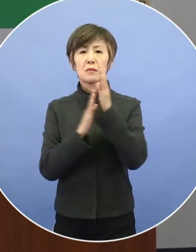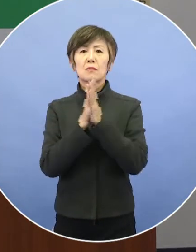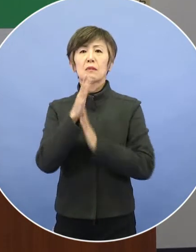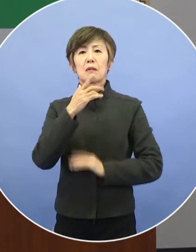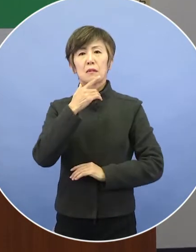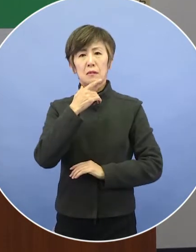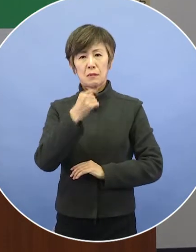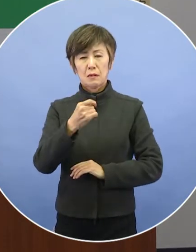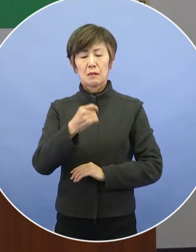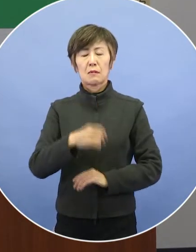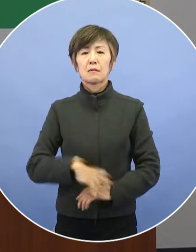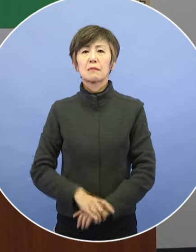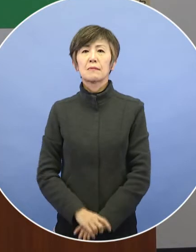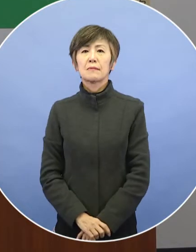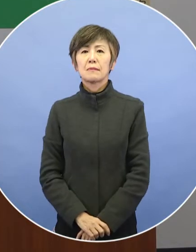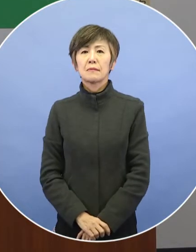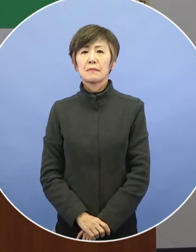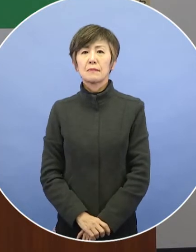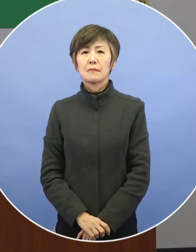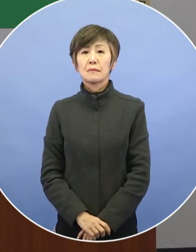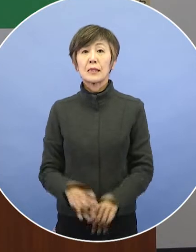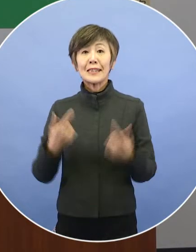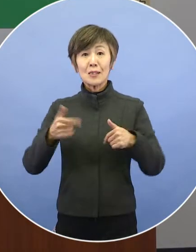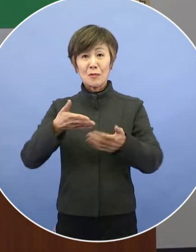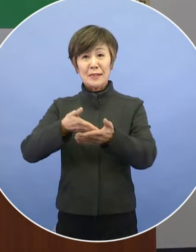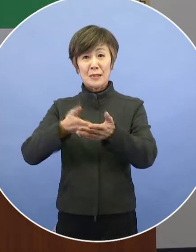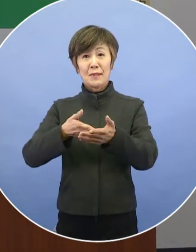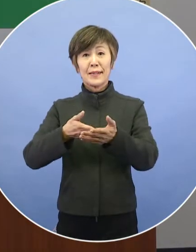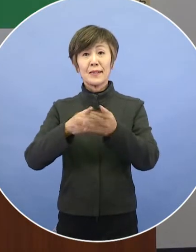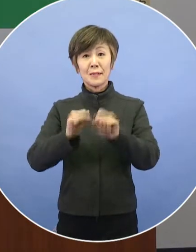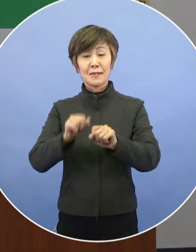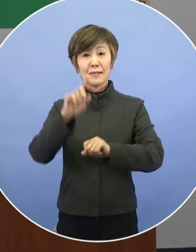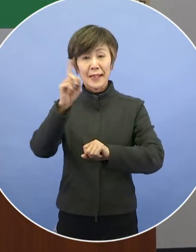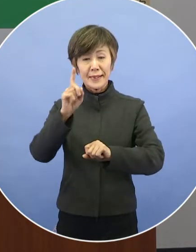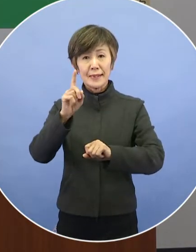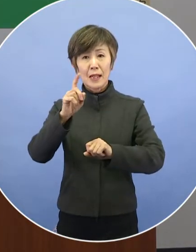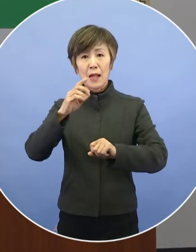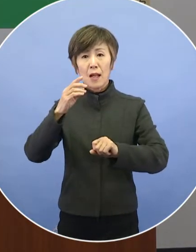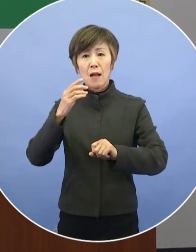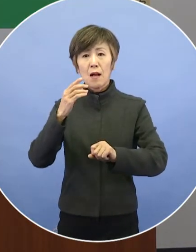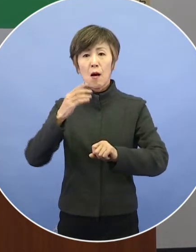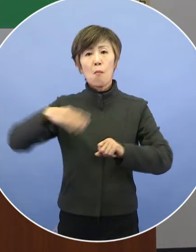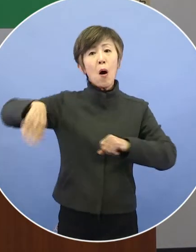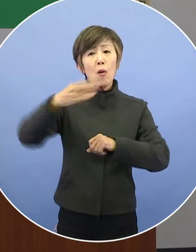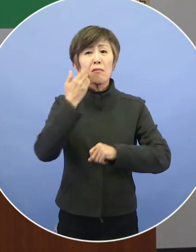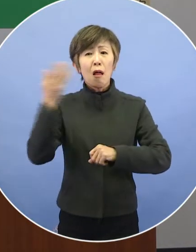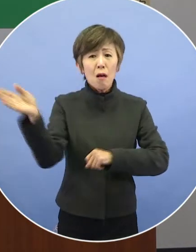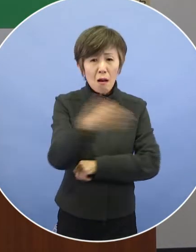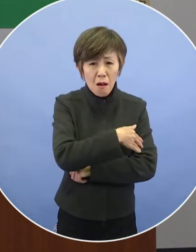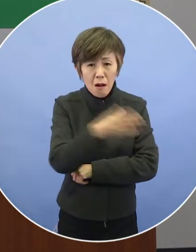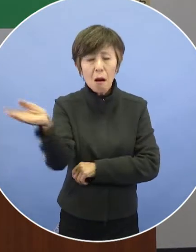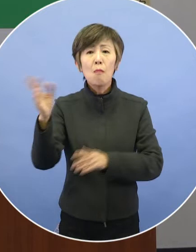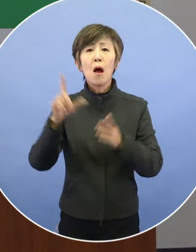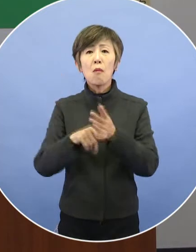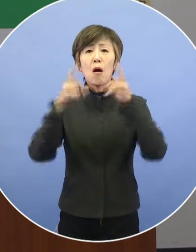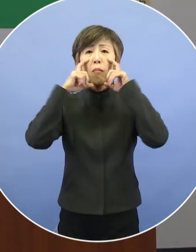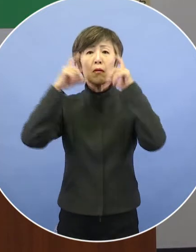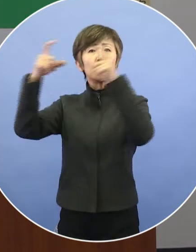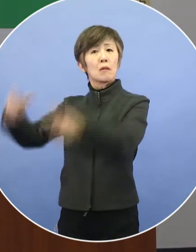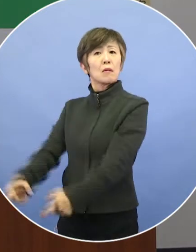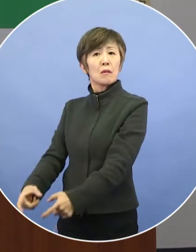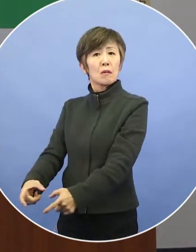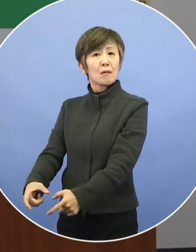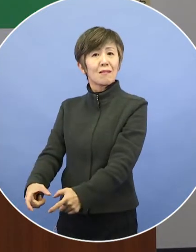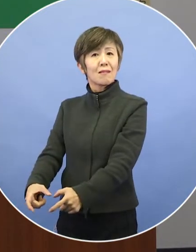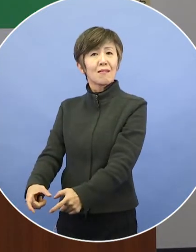いただきたいというふうに思っておりますいつも申し上げてますが周りに人がいなければですねお話はマスクの逆は